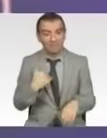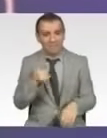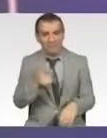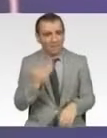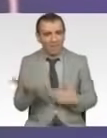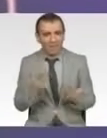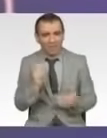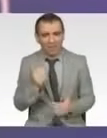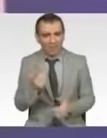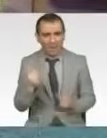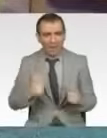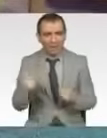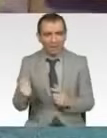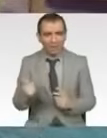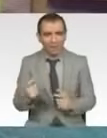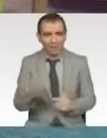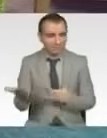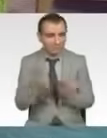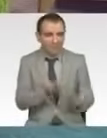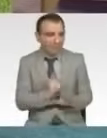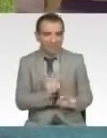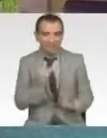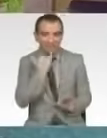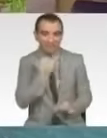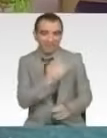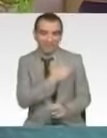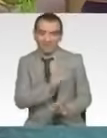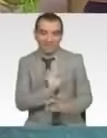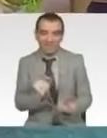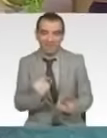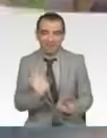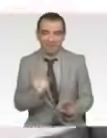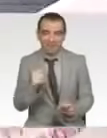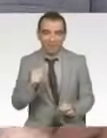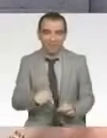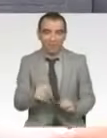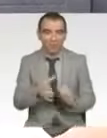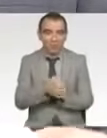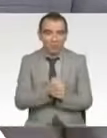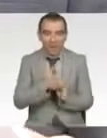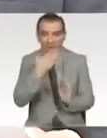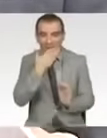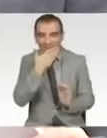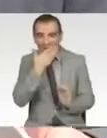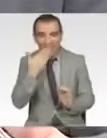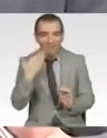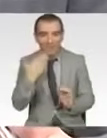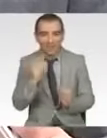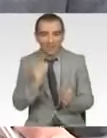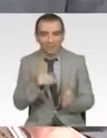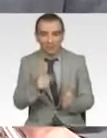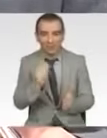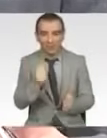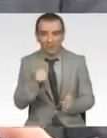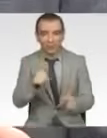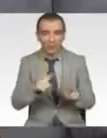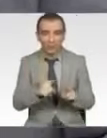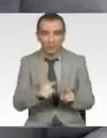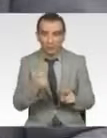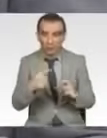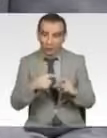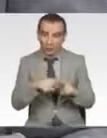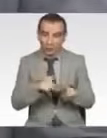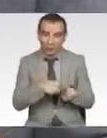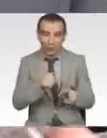neredesin? Uzun zamandır neden niye yapıyorsun? Neden davet etmediniz? Davet etmedik. Evet. Bak şimdi mübarek Ramazan günü bak ekibine bak. Nuray Karpuzcu, doğal